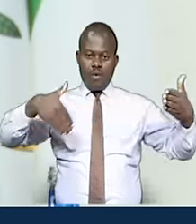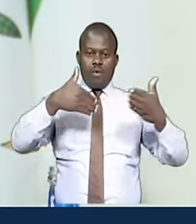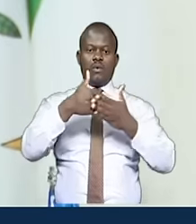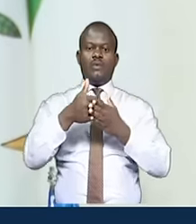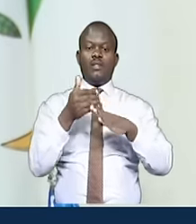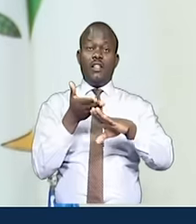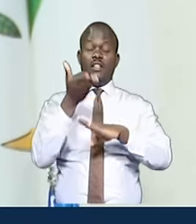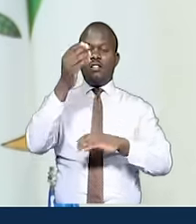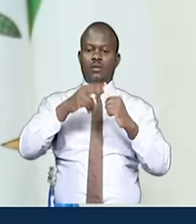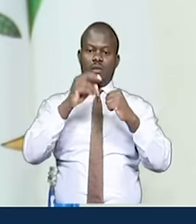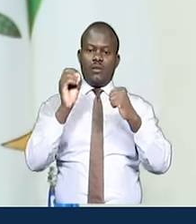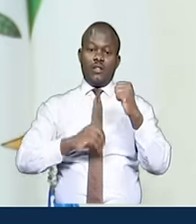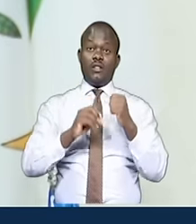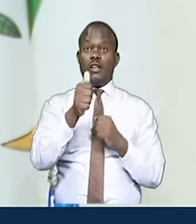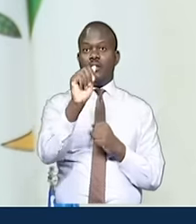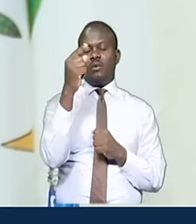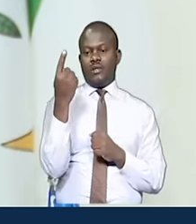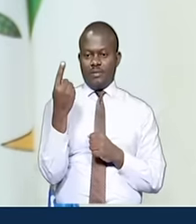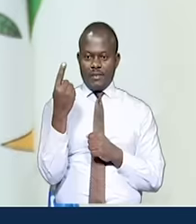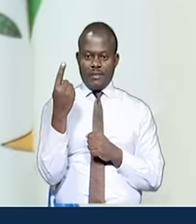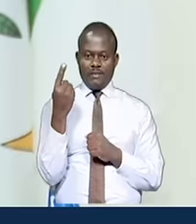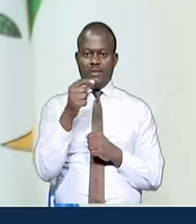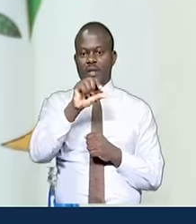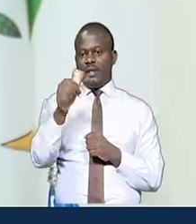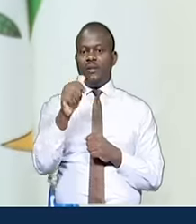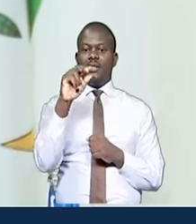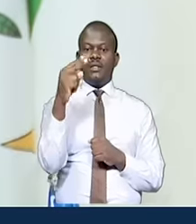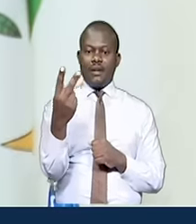hejuru ya 7%. Icyo ni kimwe. Icya kabiri,